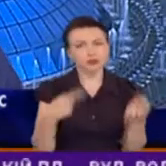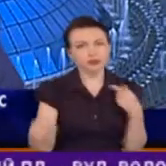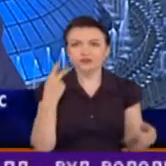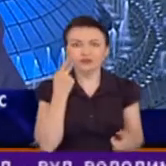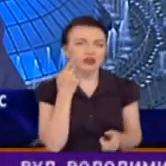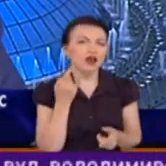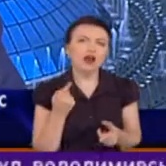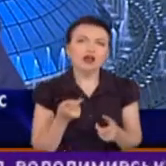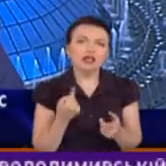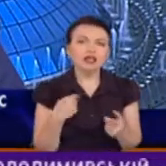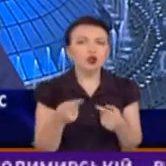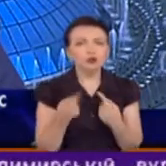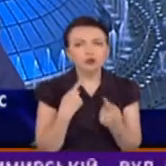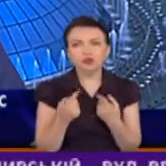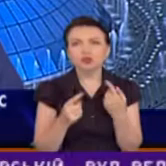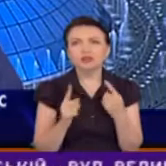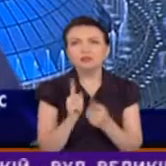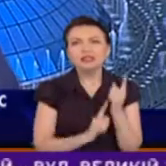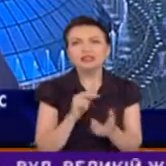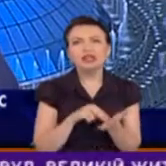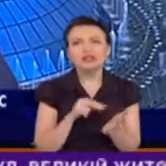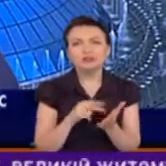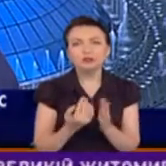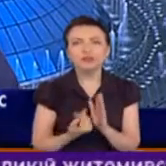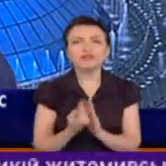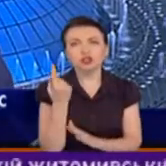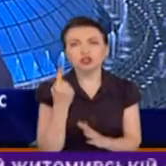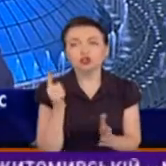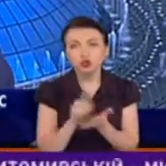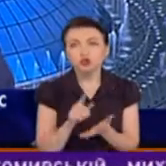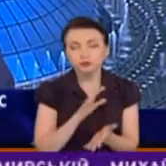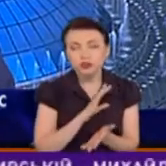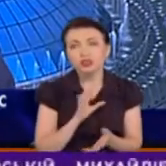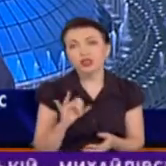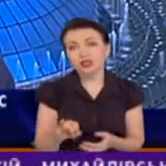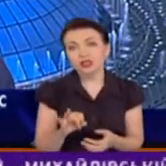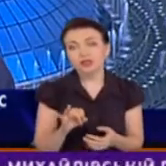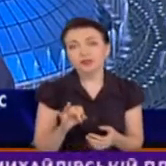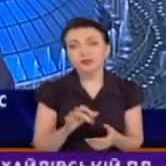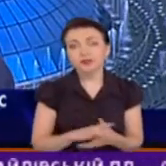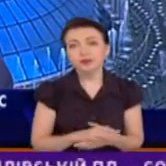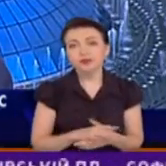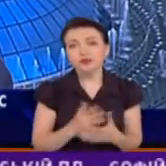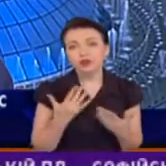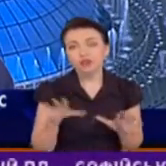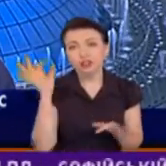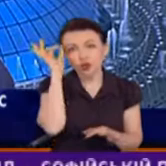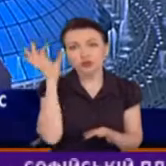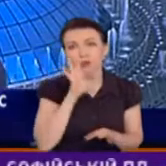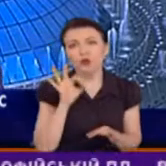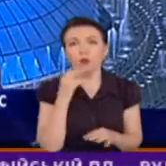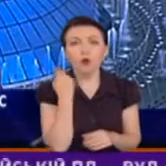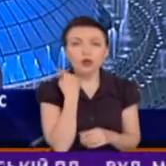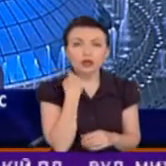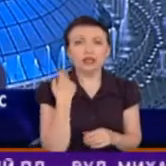що зміняться тарифи в бік підвищення, мають місце бути. І от ми вже згадували про борги